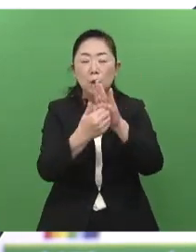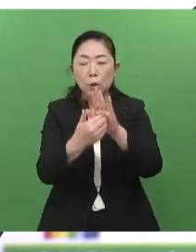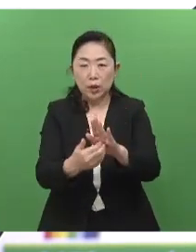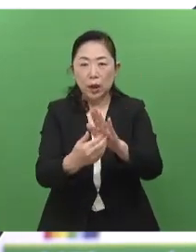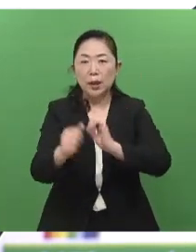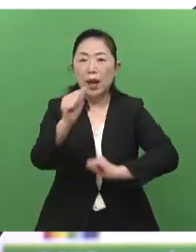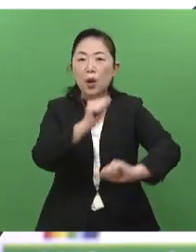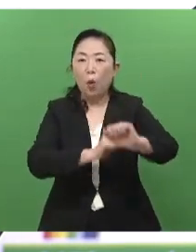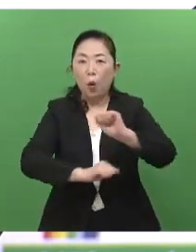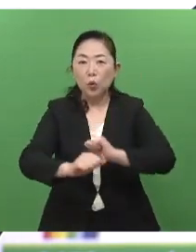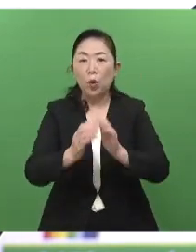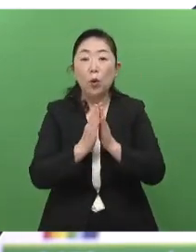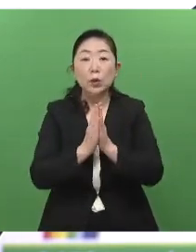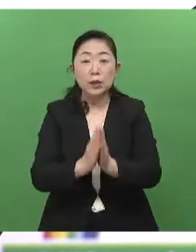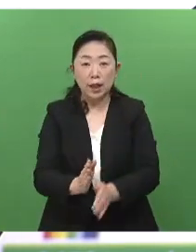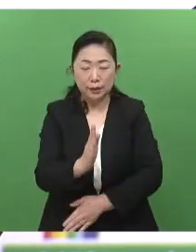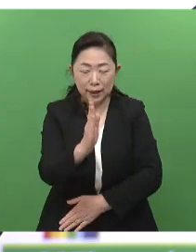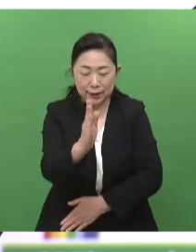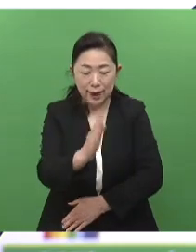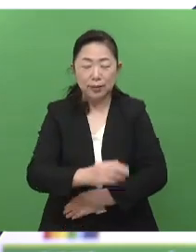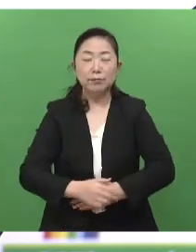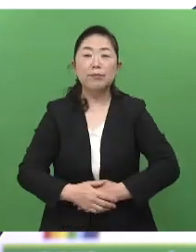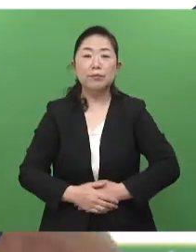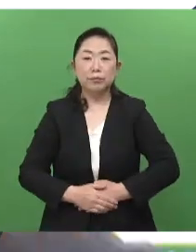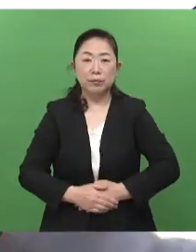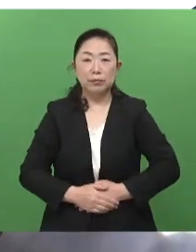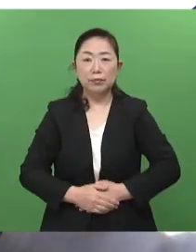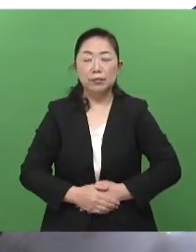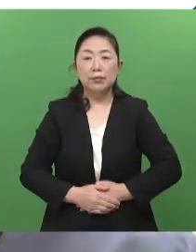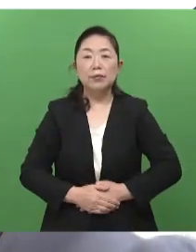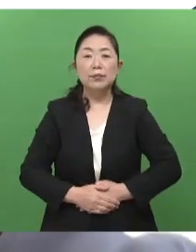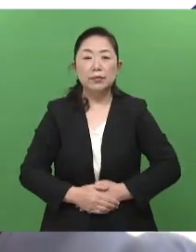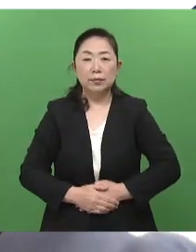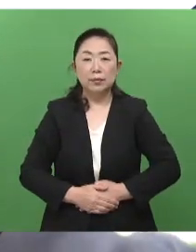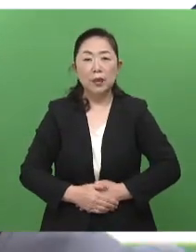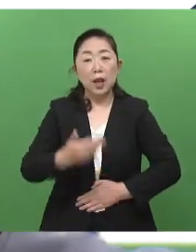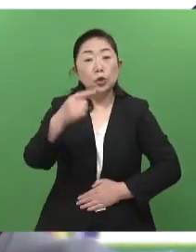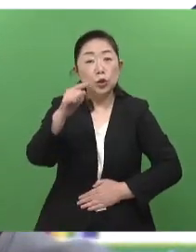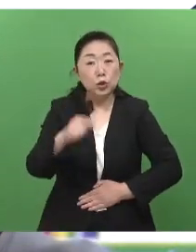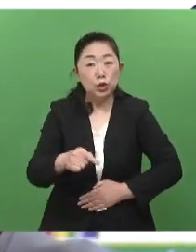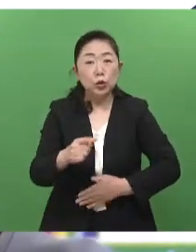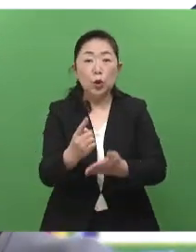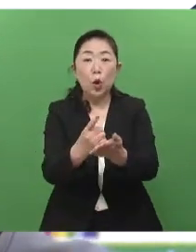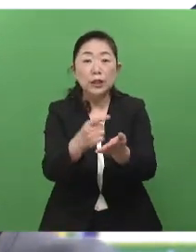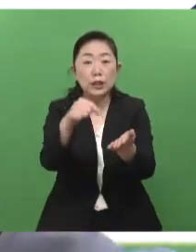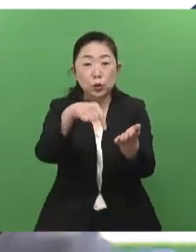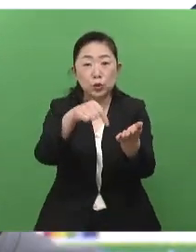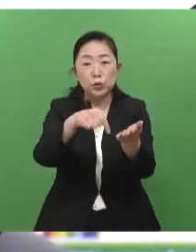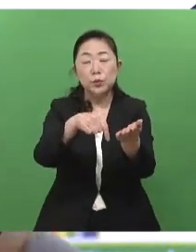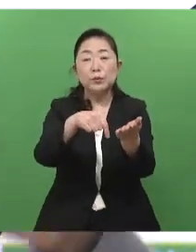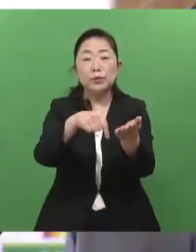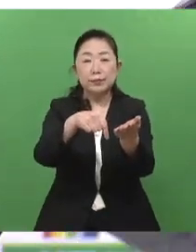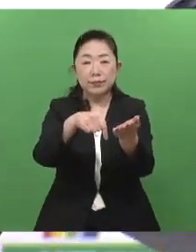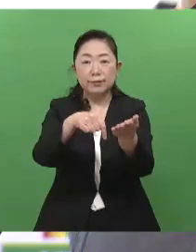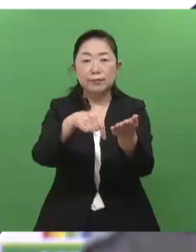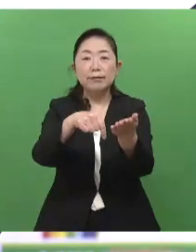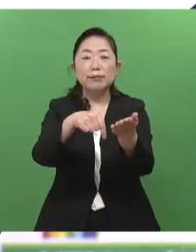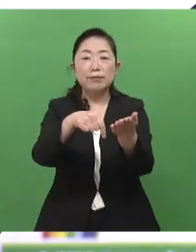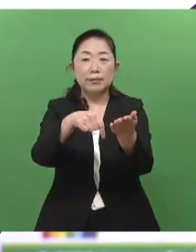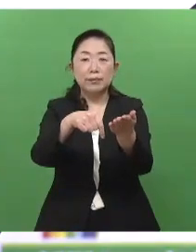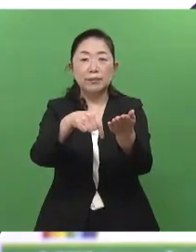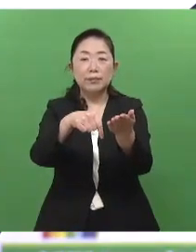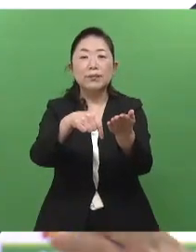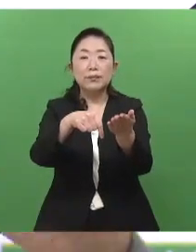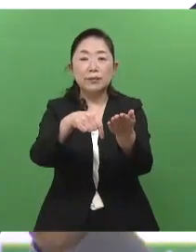に生かしていただきたいと思います。またこのグーの地図でありますけれども、こちらには例の虹